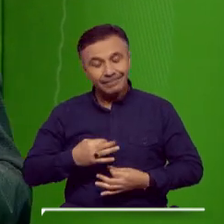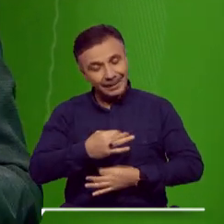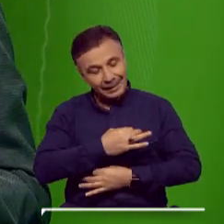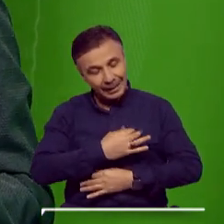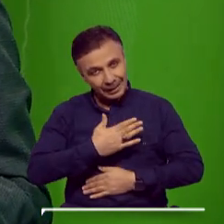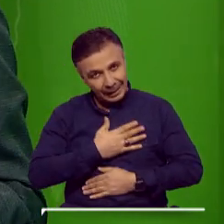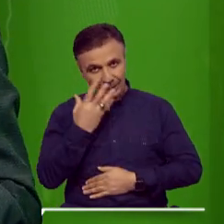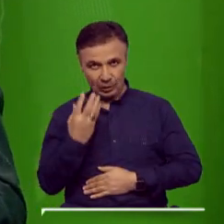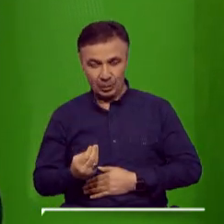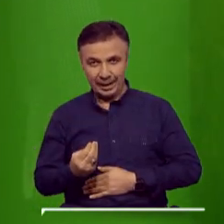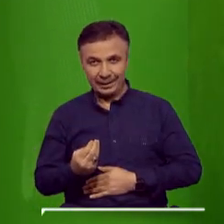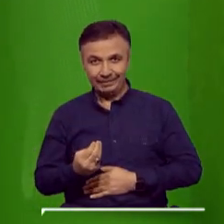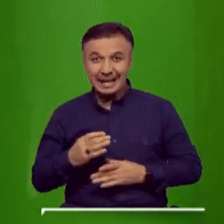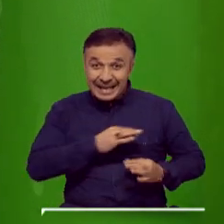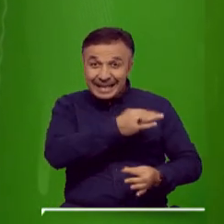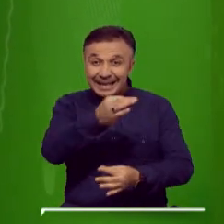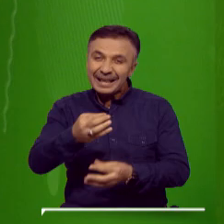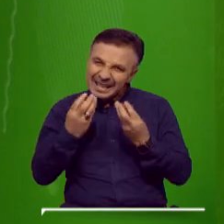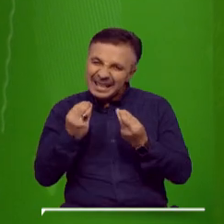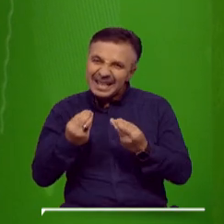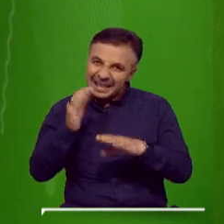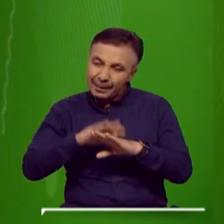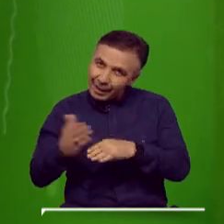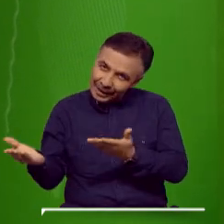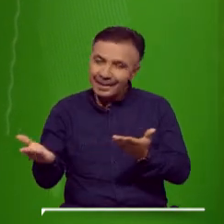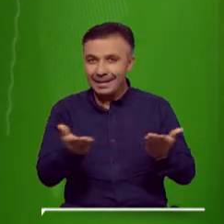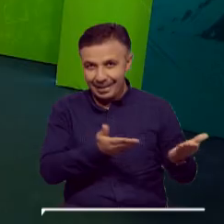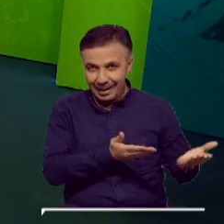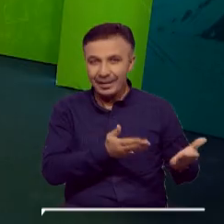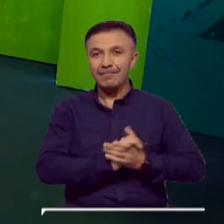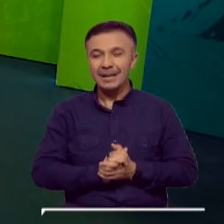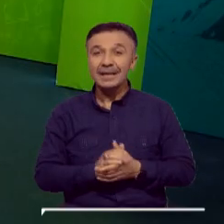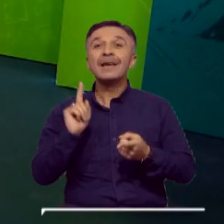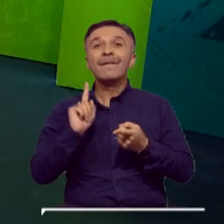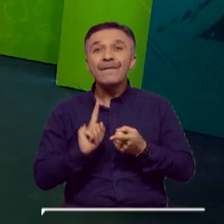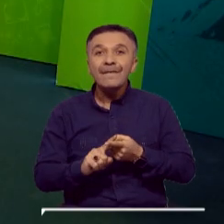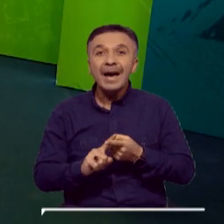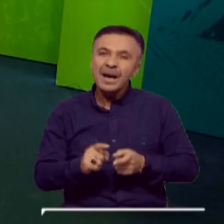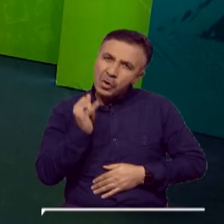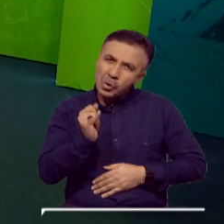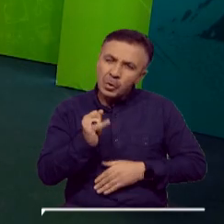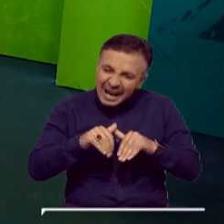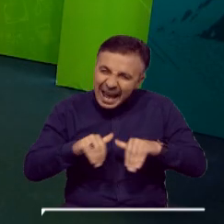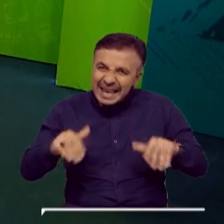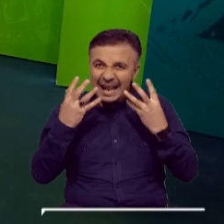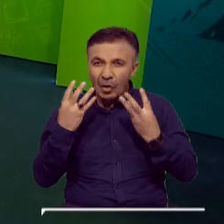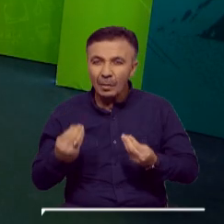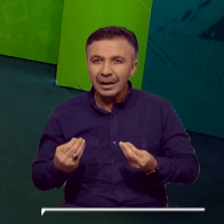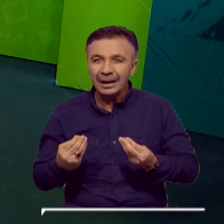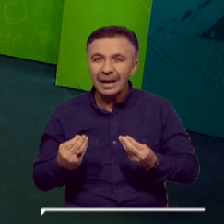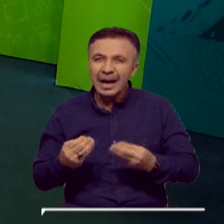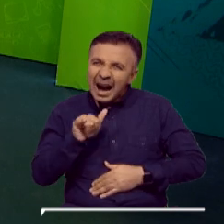davranmak, insanları iyilik yapmaya yönlendirmek ve kötülüklere engel olmak da